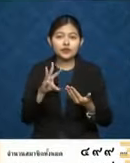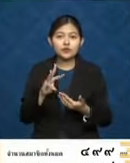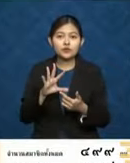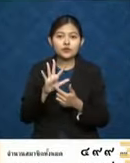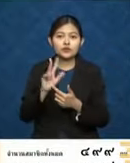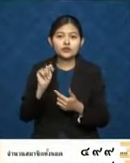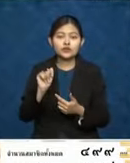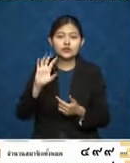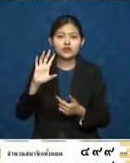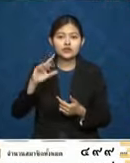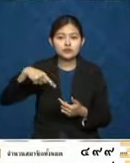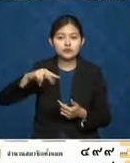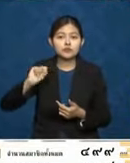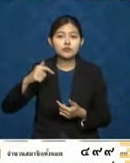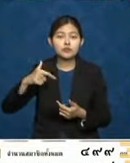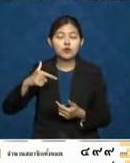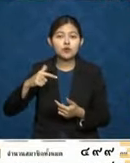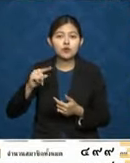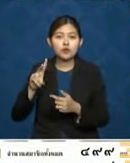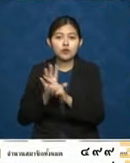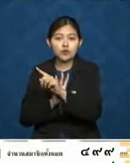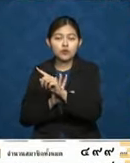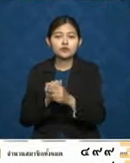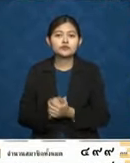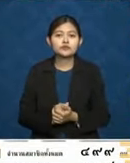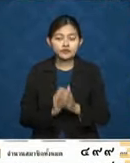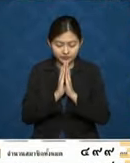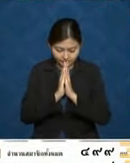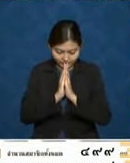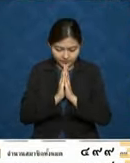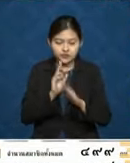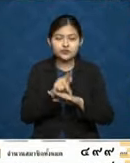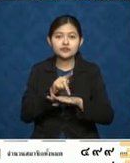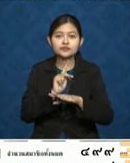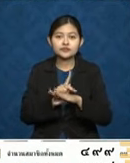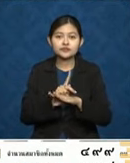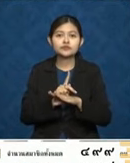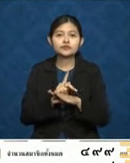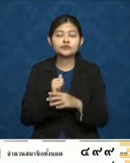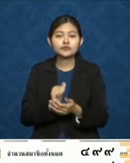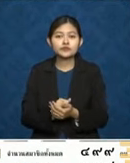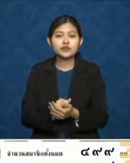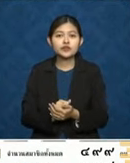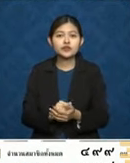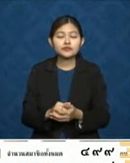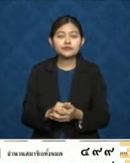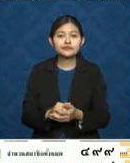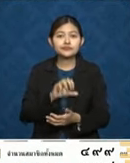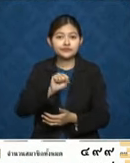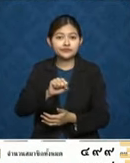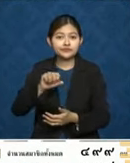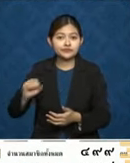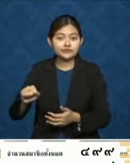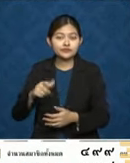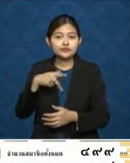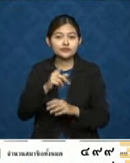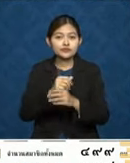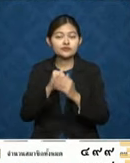ครับเรียนท่านประธานที่เคารพกระผมวุฒิพงษ์ทองเหลาสมาชิกผู้แทนจังหวัดปราจีนบุรีพรรคชาติพัฒนาก